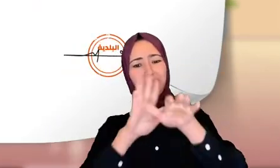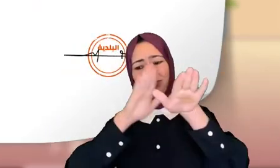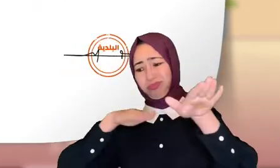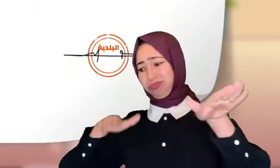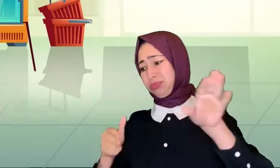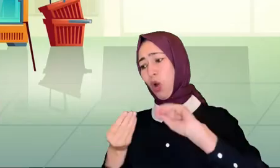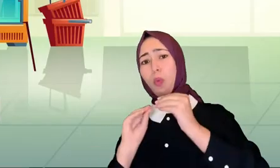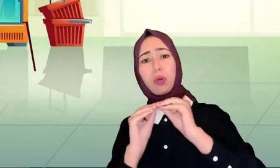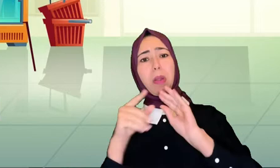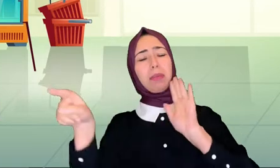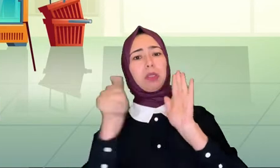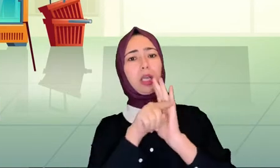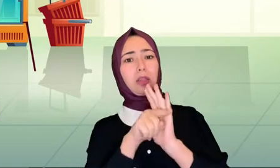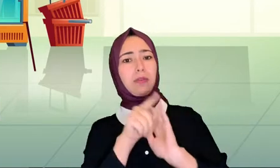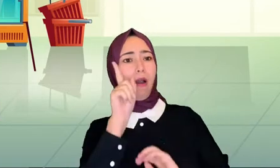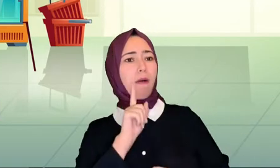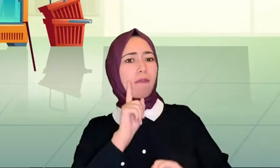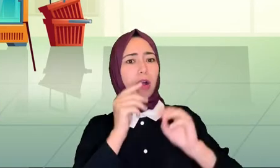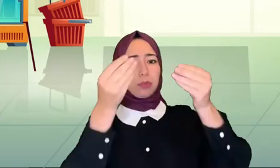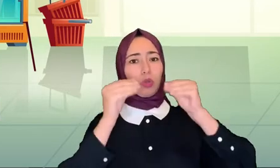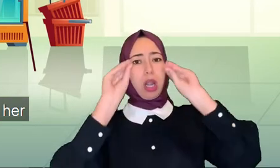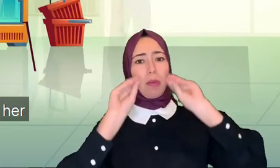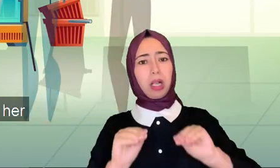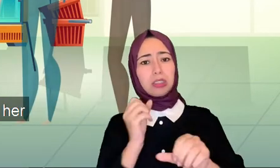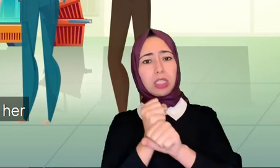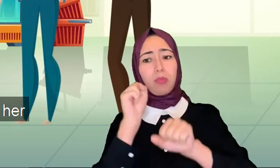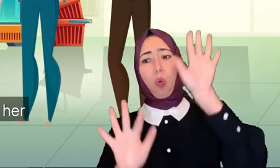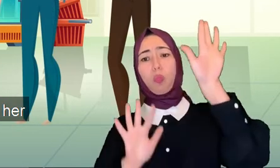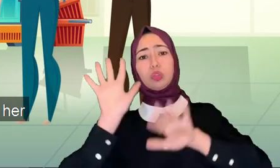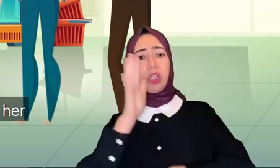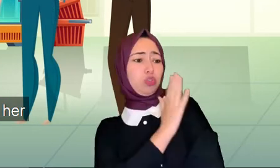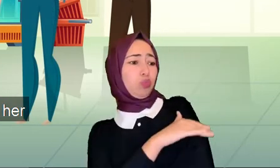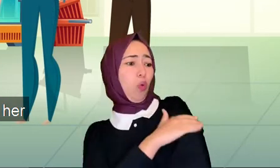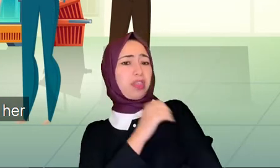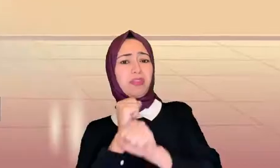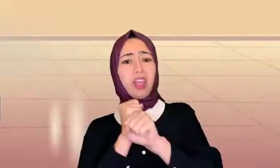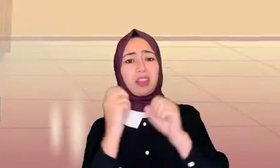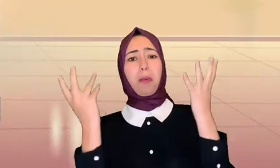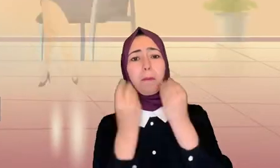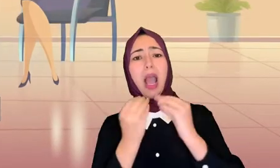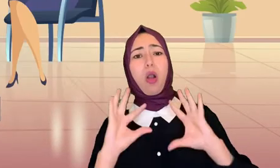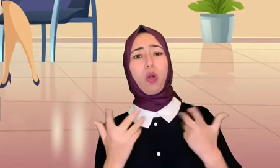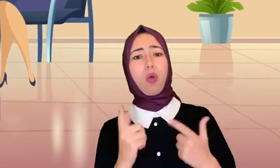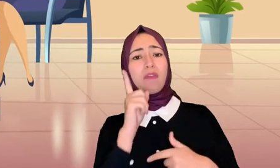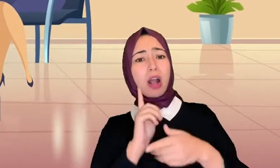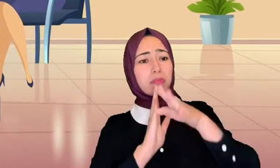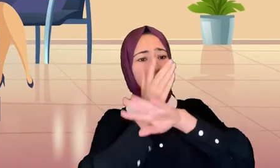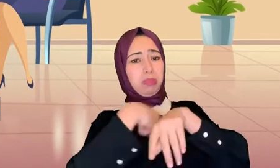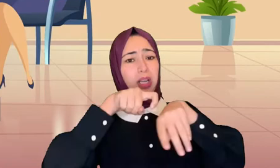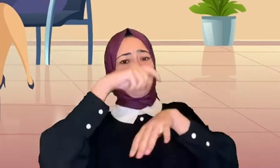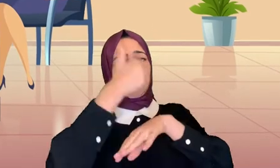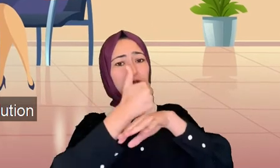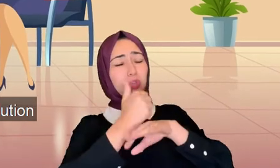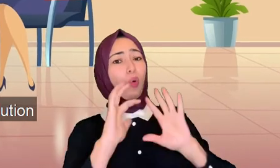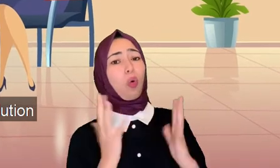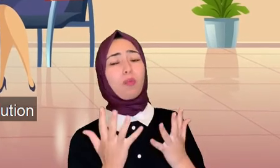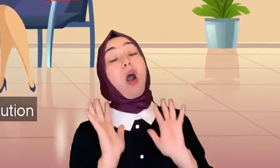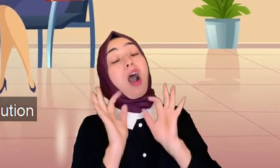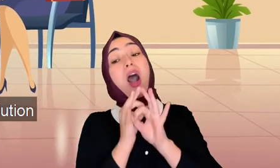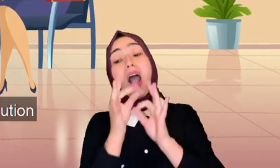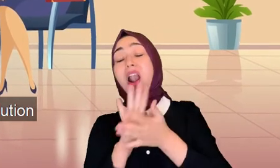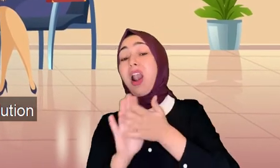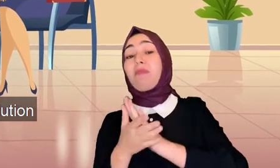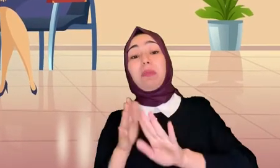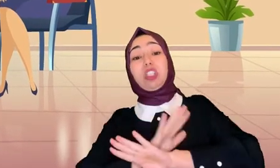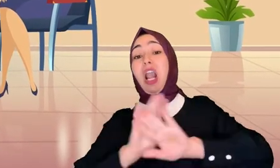حركة المرور. هبط القرار كالصاعقة على يمينة والخمستاش خدام اللي معاها. مشيت يمينة تحكي مع رئيس البلدية، قال لها